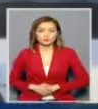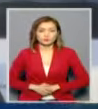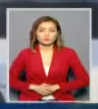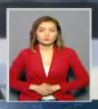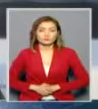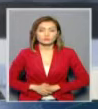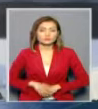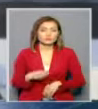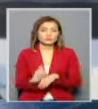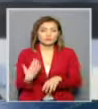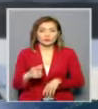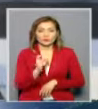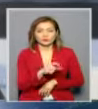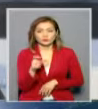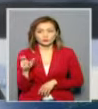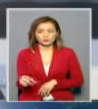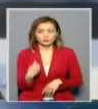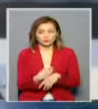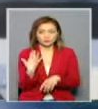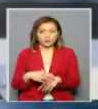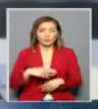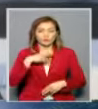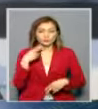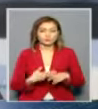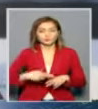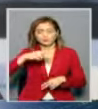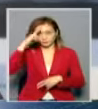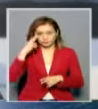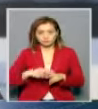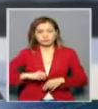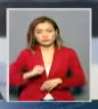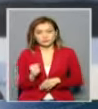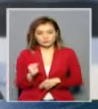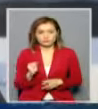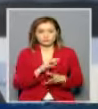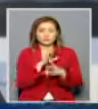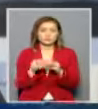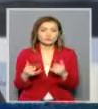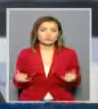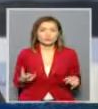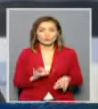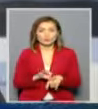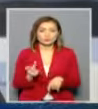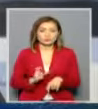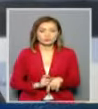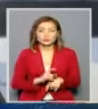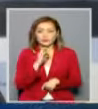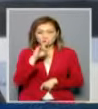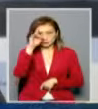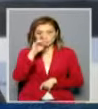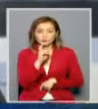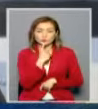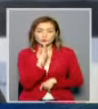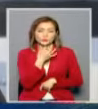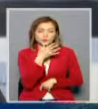наши жители Атырауской области, дорогие друзья, единомышленники, сегодня мы очень находимся, Казахстан находится в очень